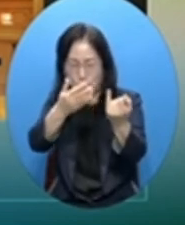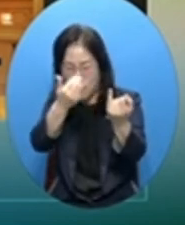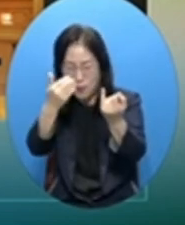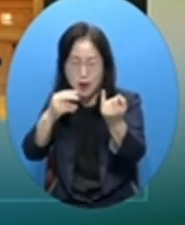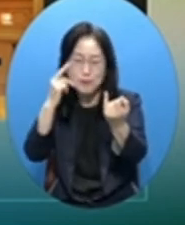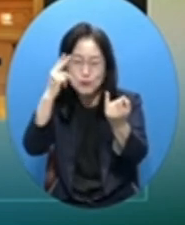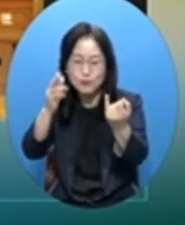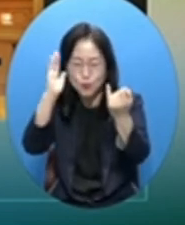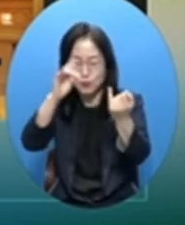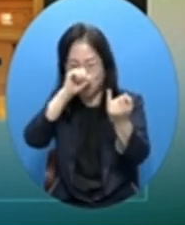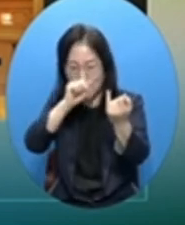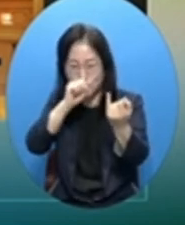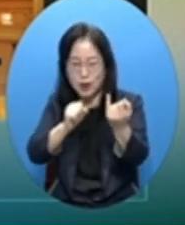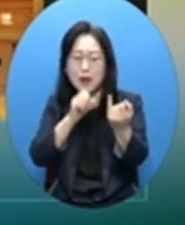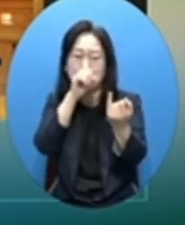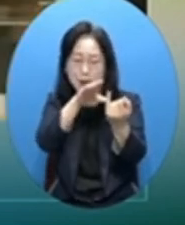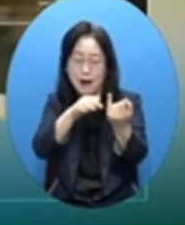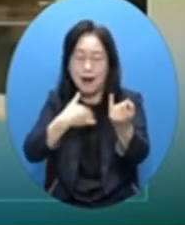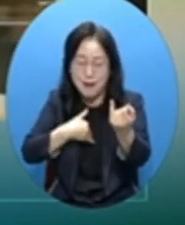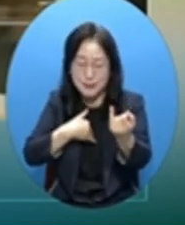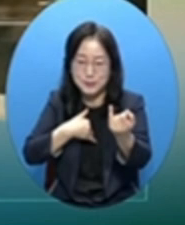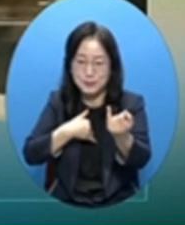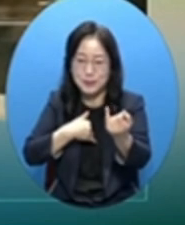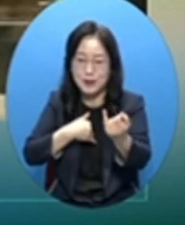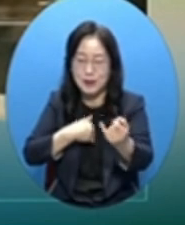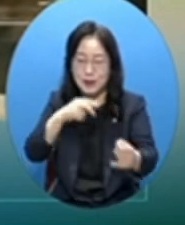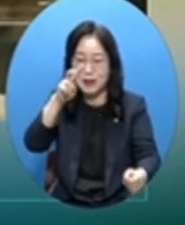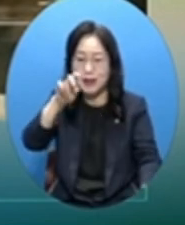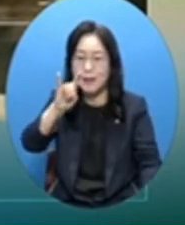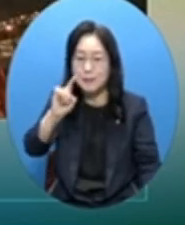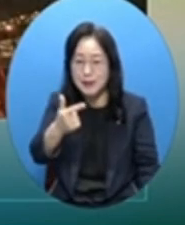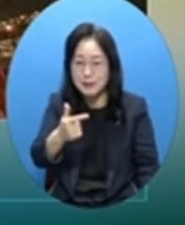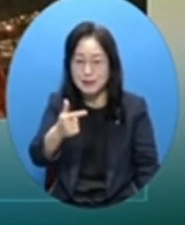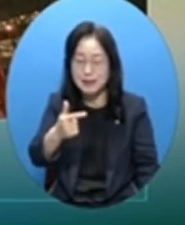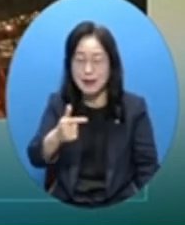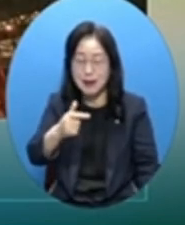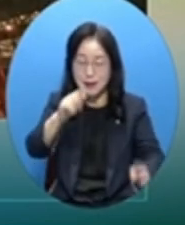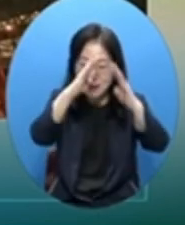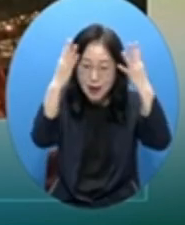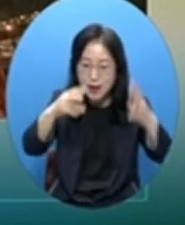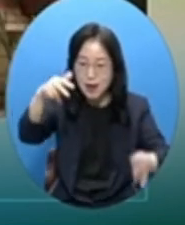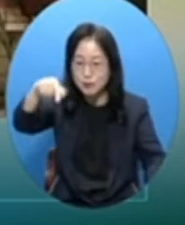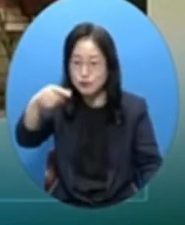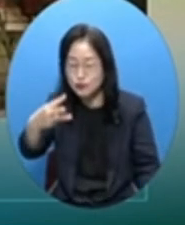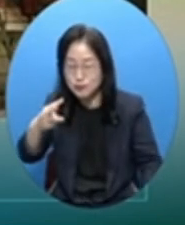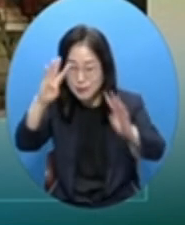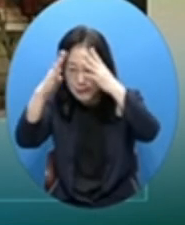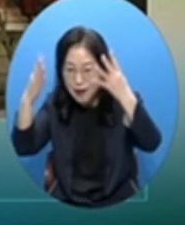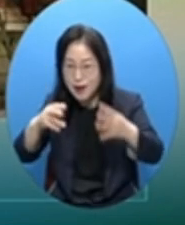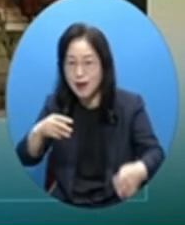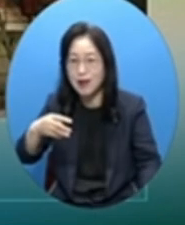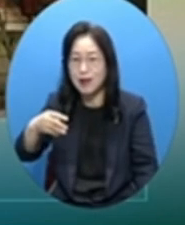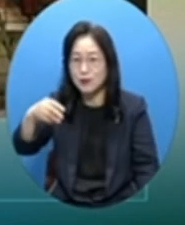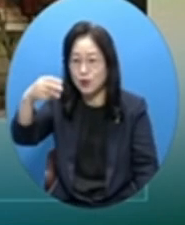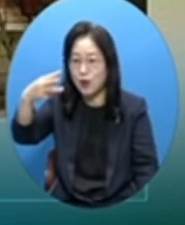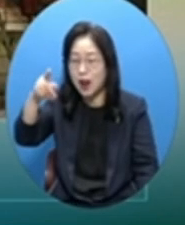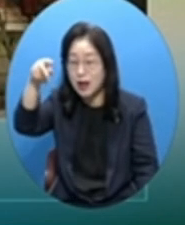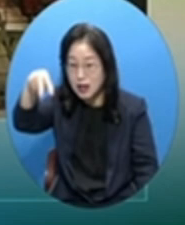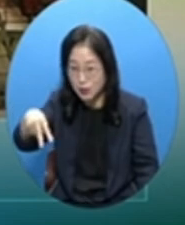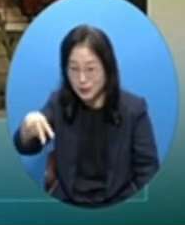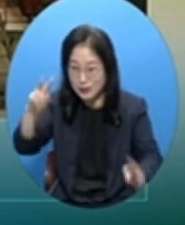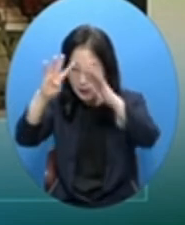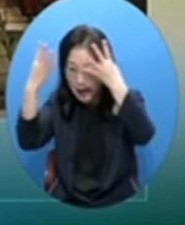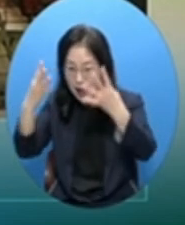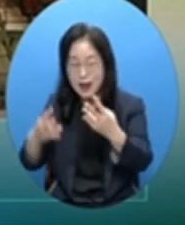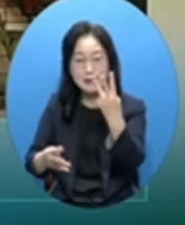제안받고 맨하탄암대 줄리어드 음대 로커스인데이 세금대